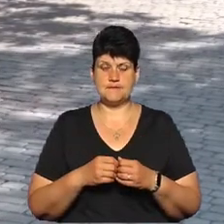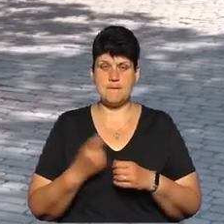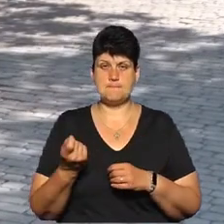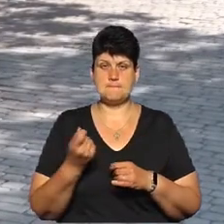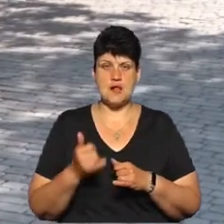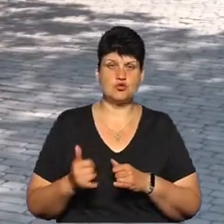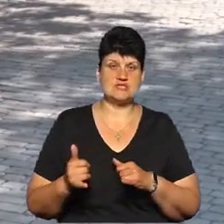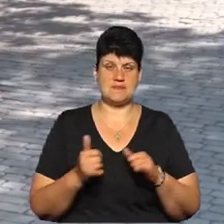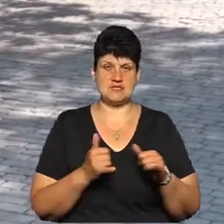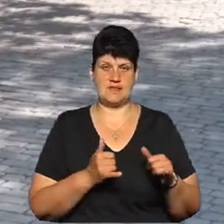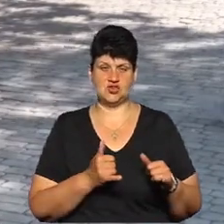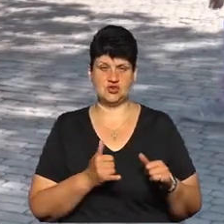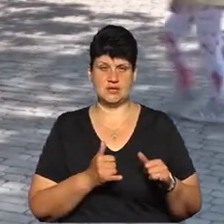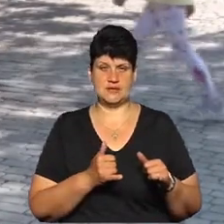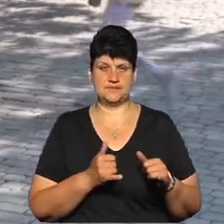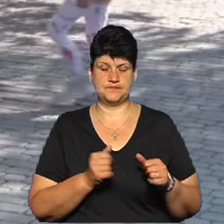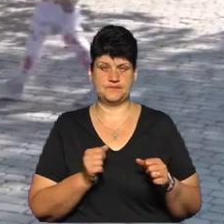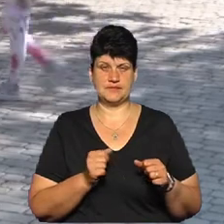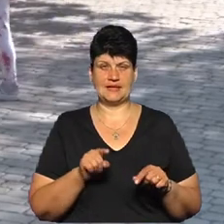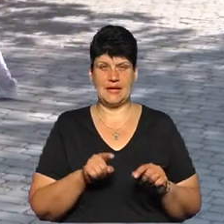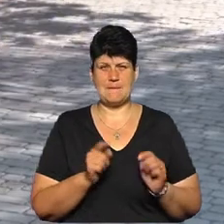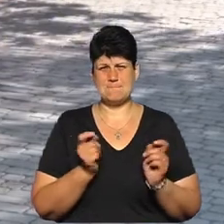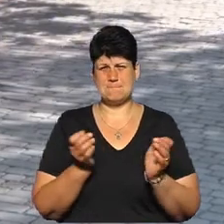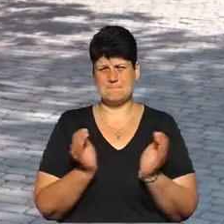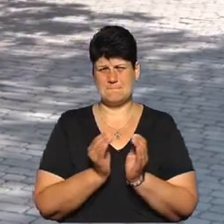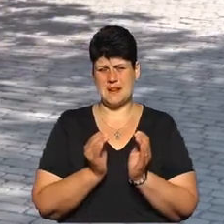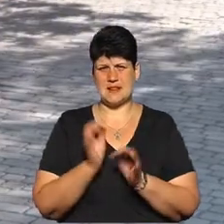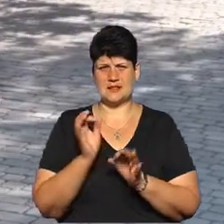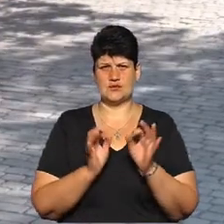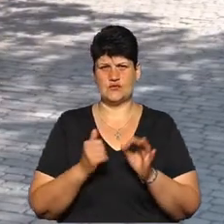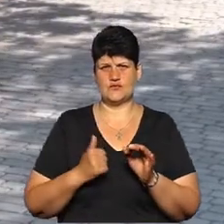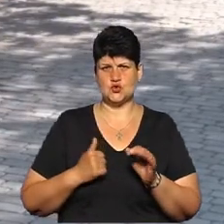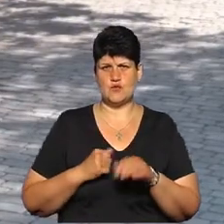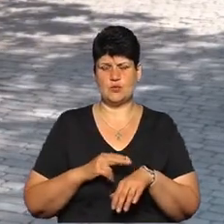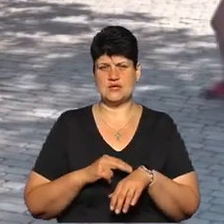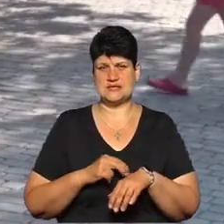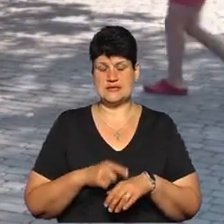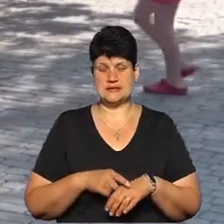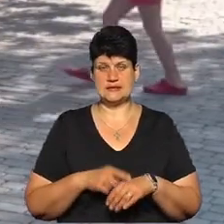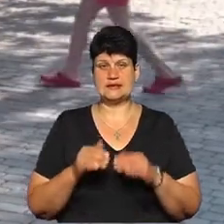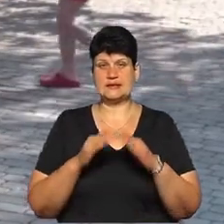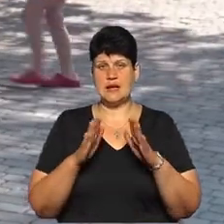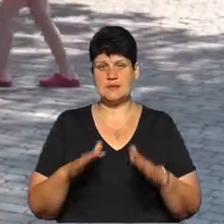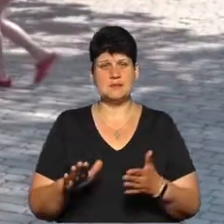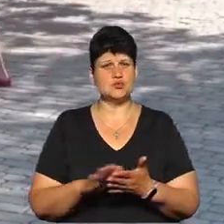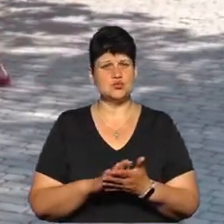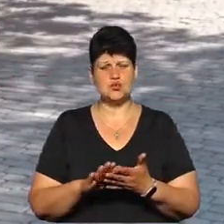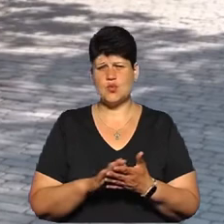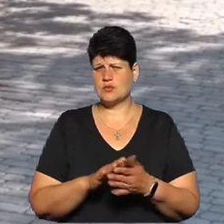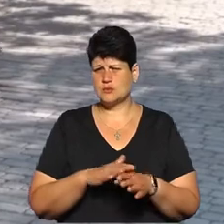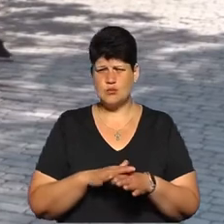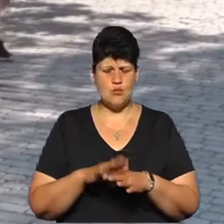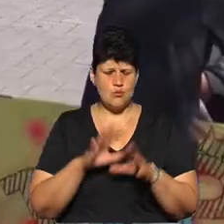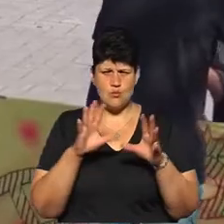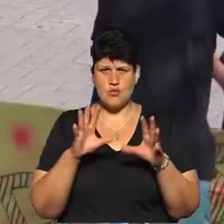малозабезпечених і такий маленький відсоток військових і поліцейських. Табір є цілком безкоштовний для